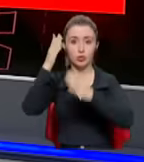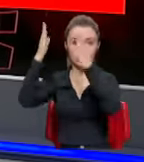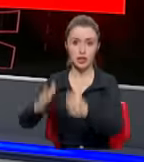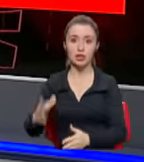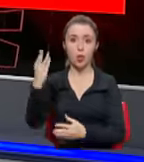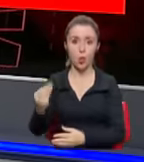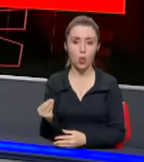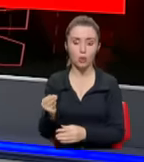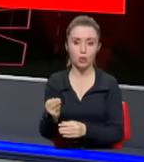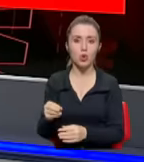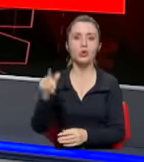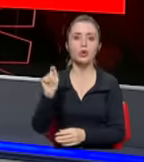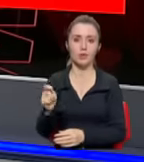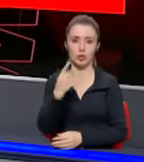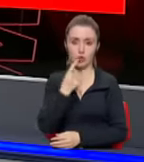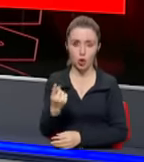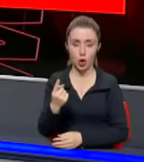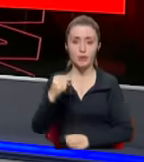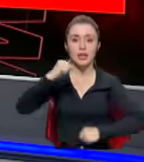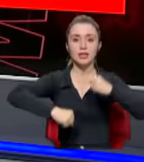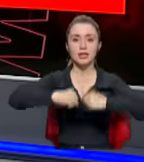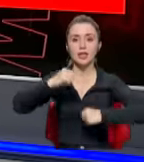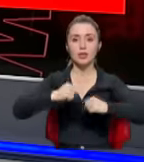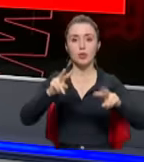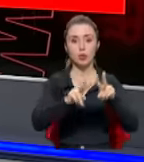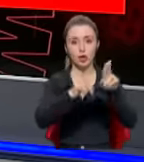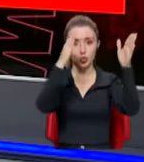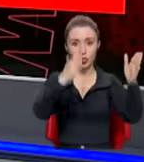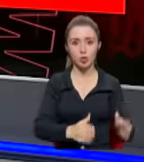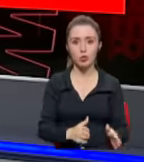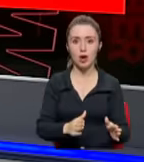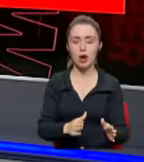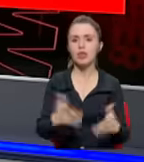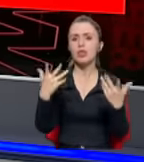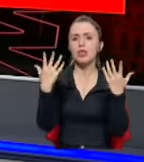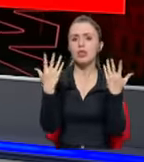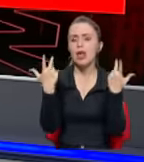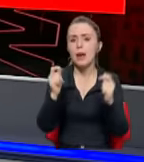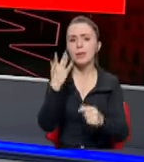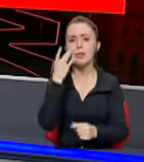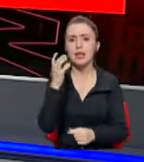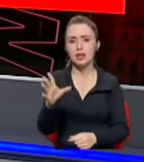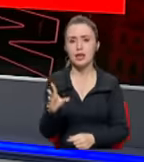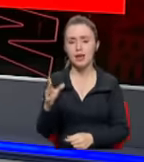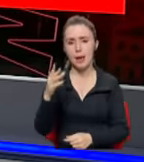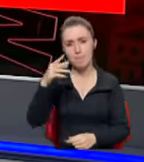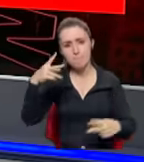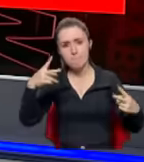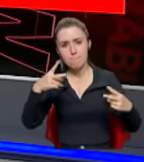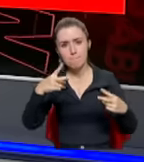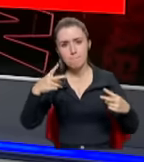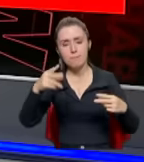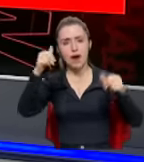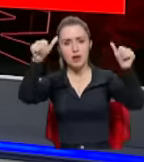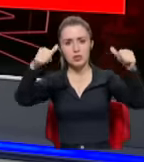olduğu imasında bulunan İmamoğlu rakibi Murat kuruma sağı solu belli olmaz Belki eline makası alır afişlerden